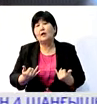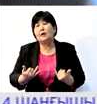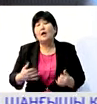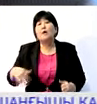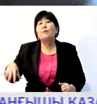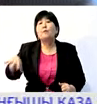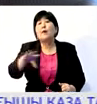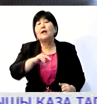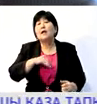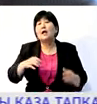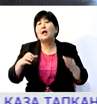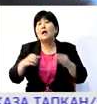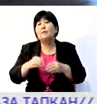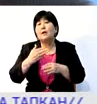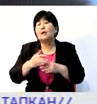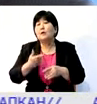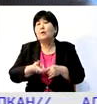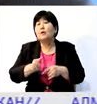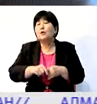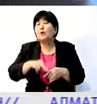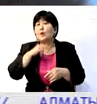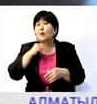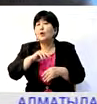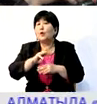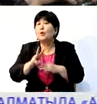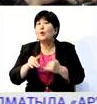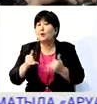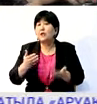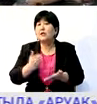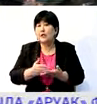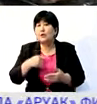барлық компаниялардың тарапынан бұған өте көптеген көңіл бөлінуде деген сөз.